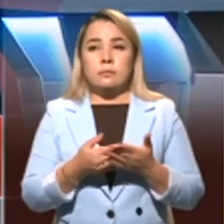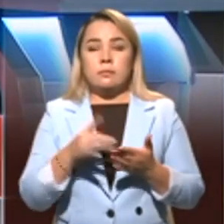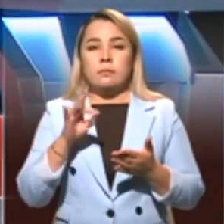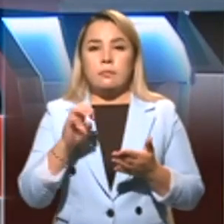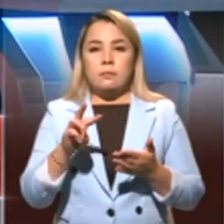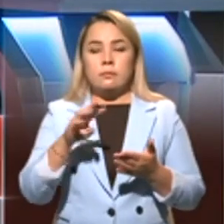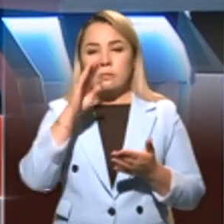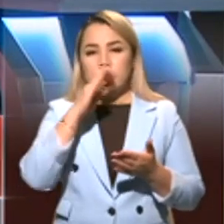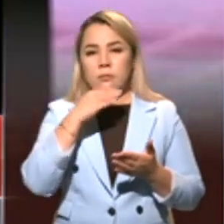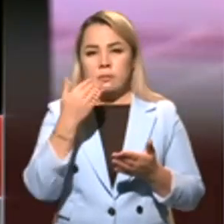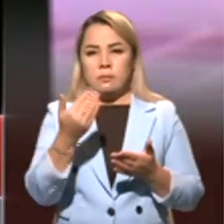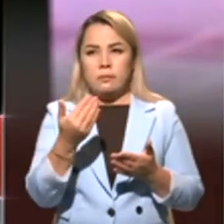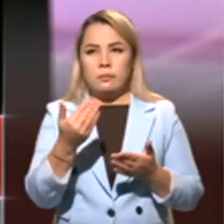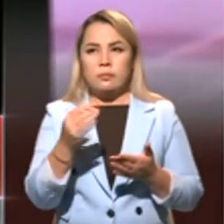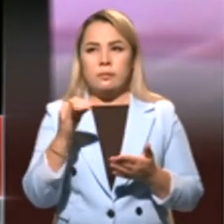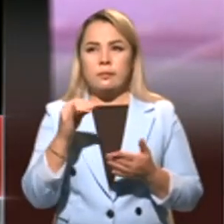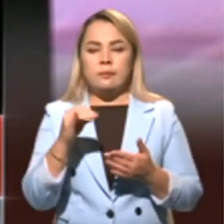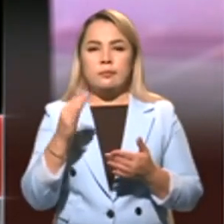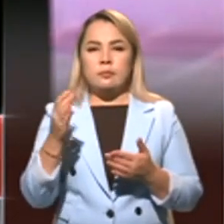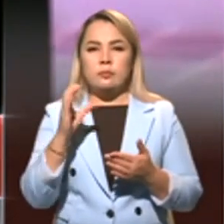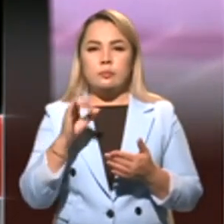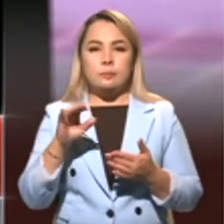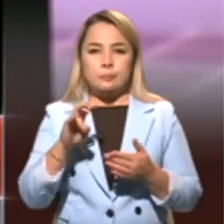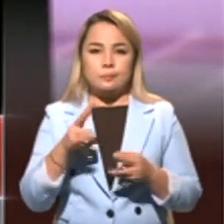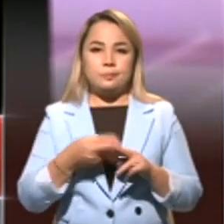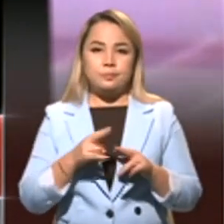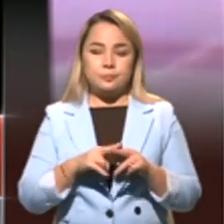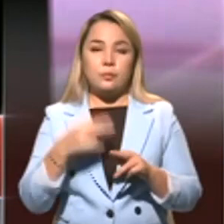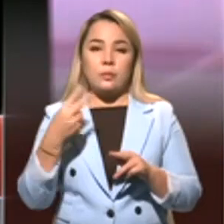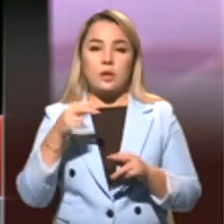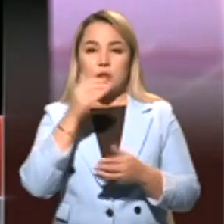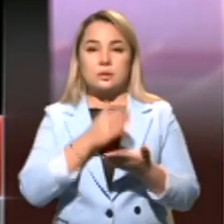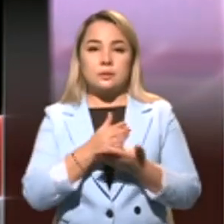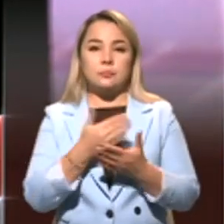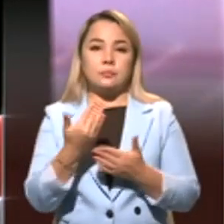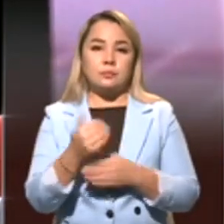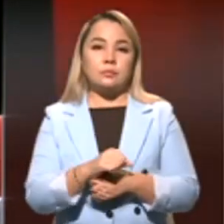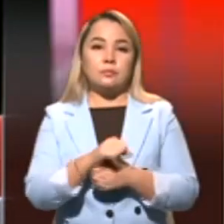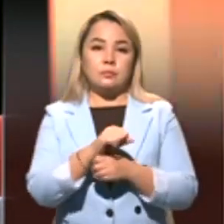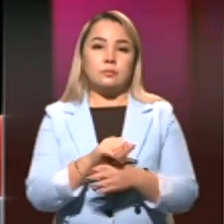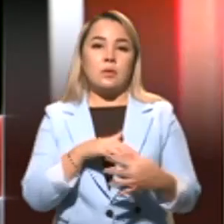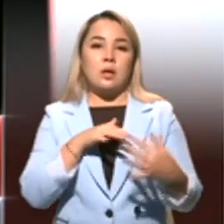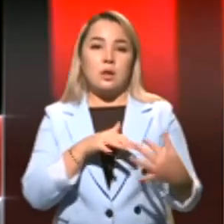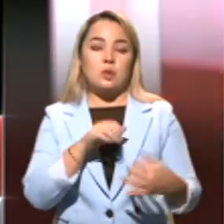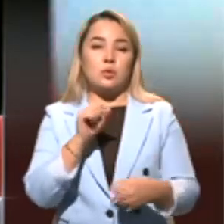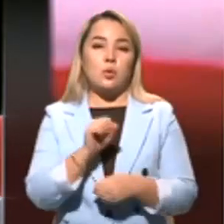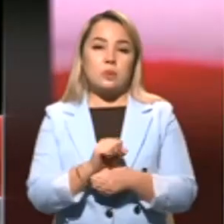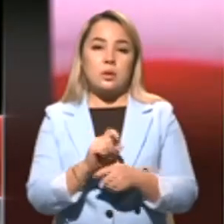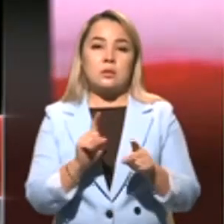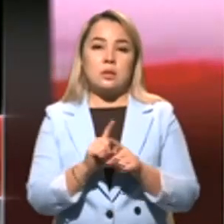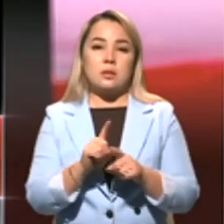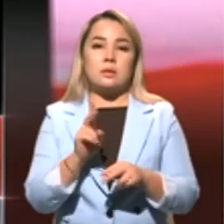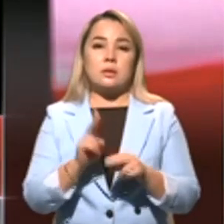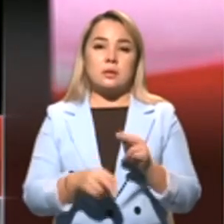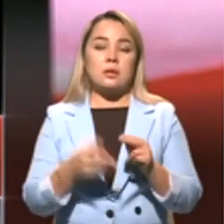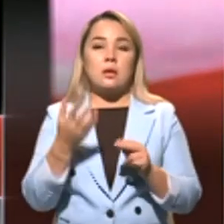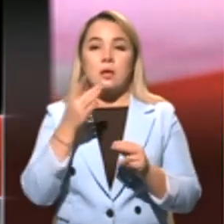Рим папасының оңтүстік Судандағы 20 жылдық шиеленіскен қақтығыстың тоқтаған